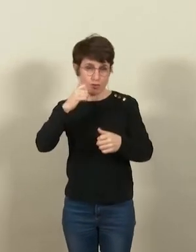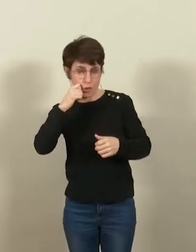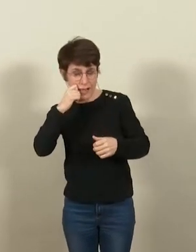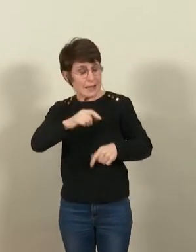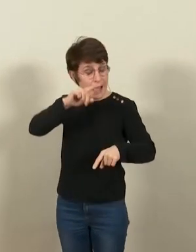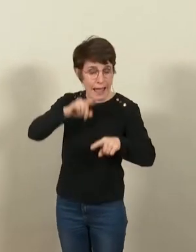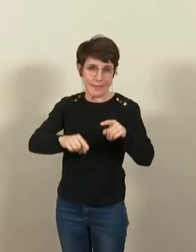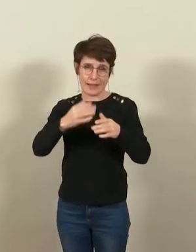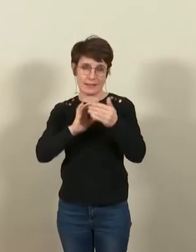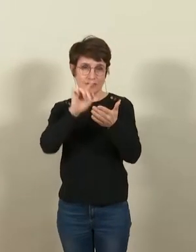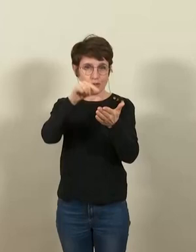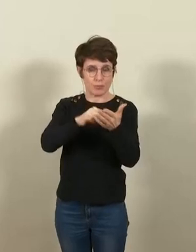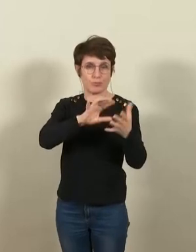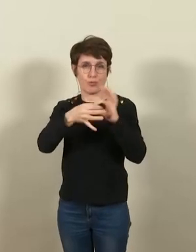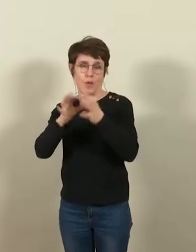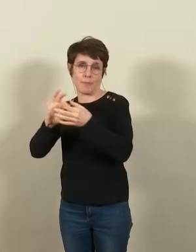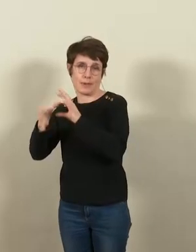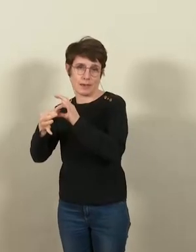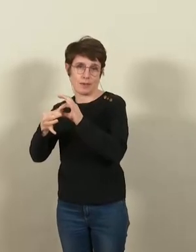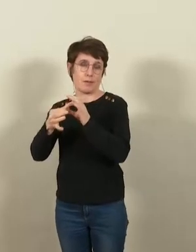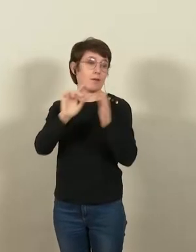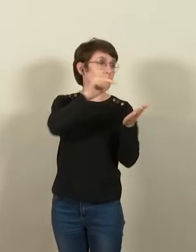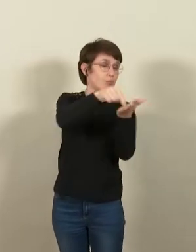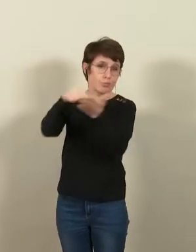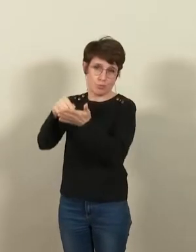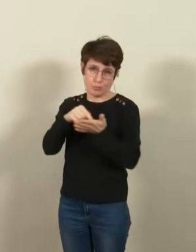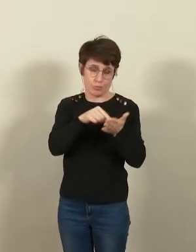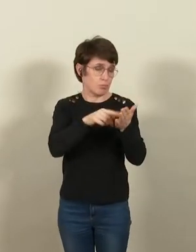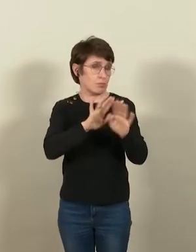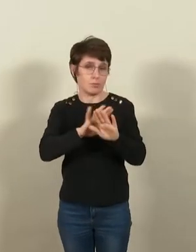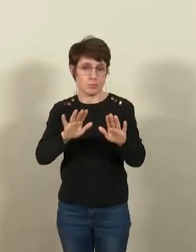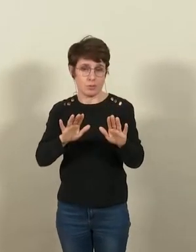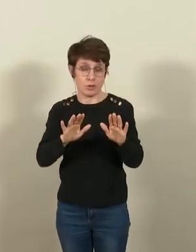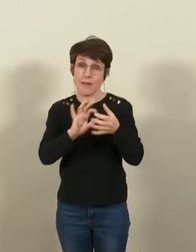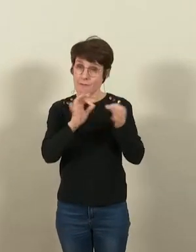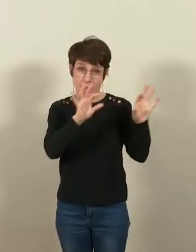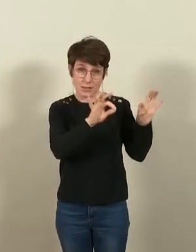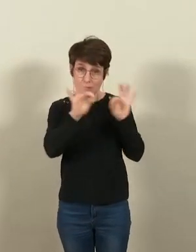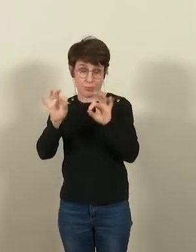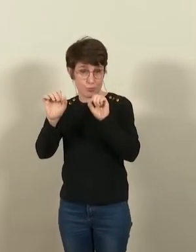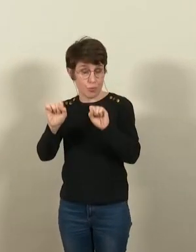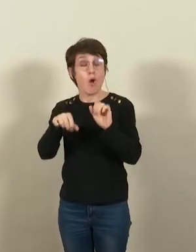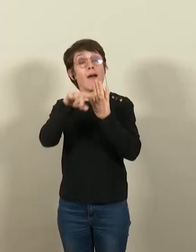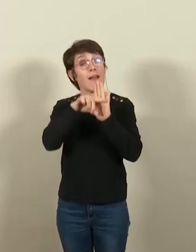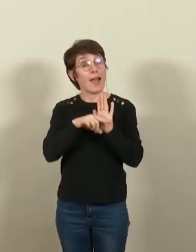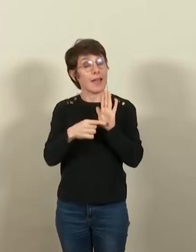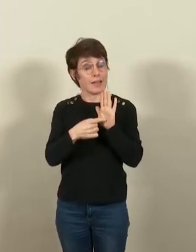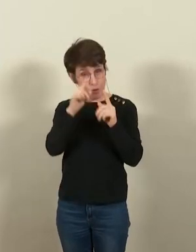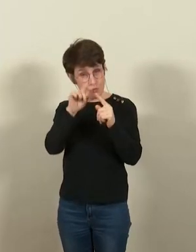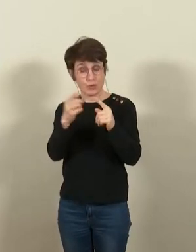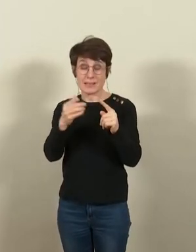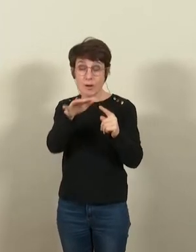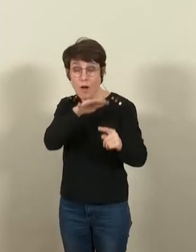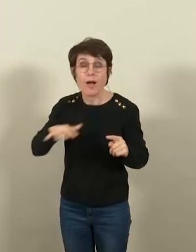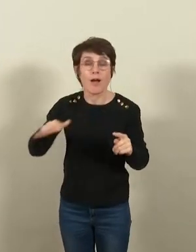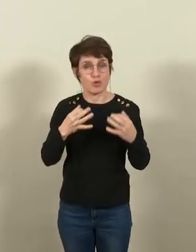autorisée dans un lieu site ou autres emplacement olympiques cette règle vise à assurer la neutralité